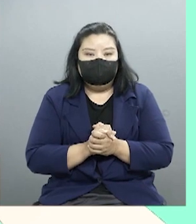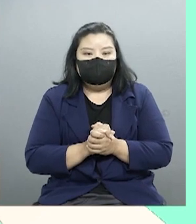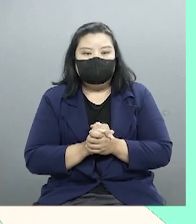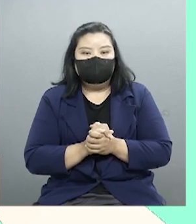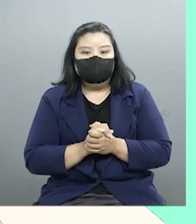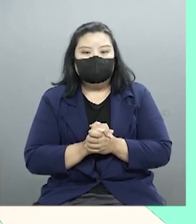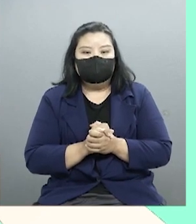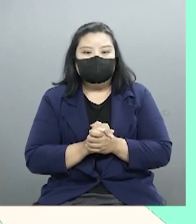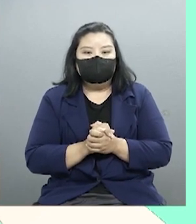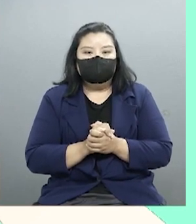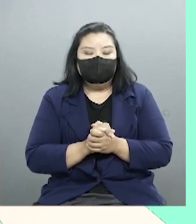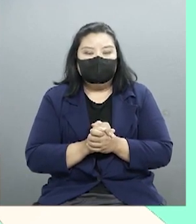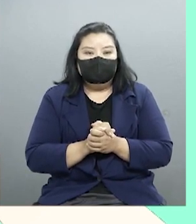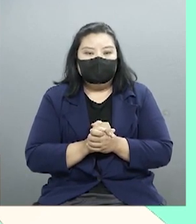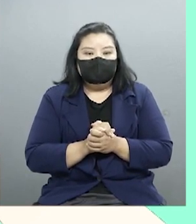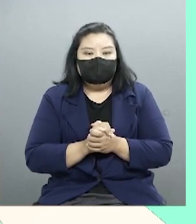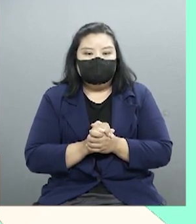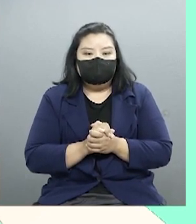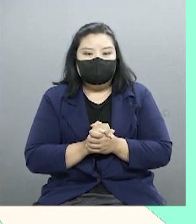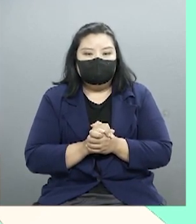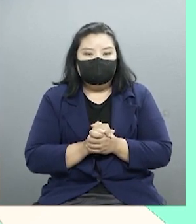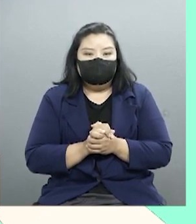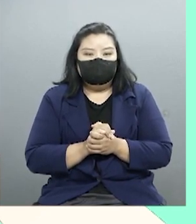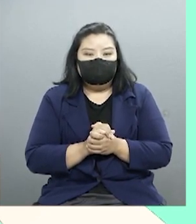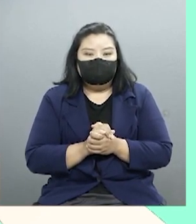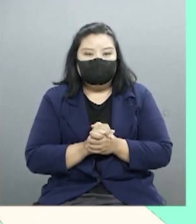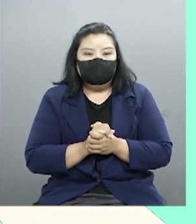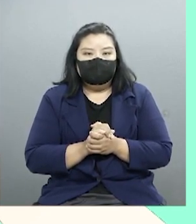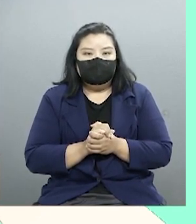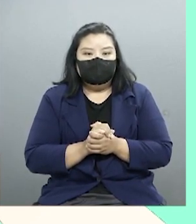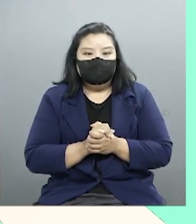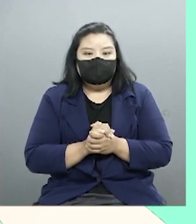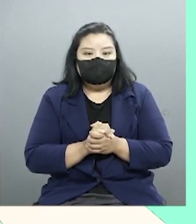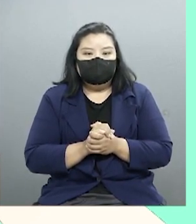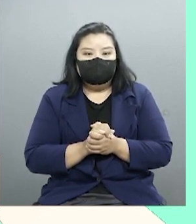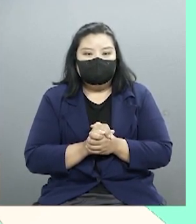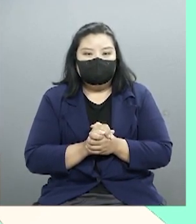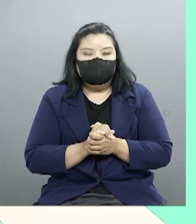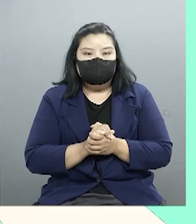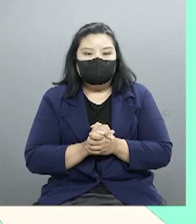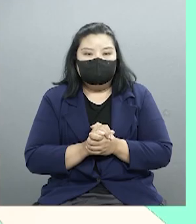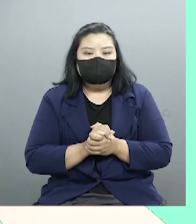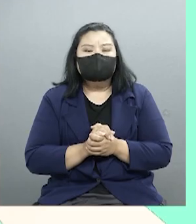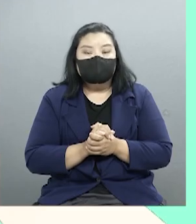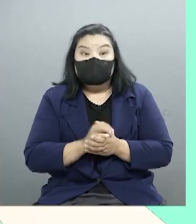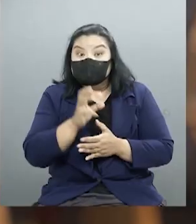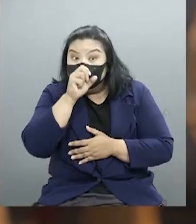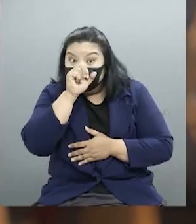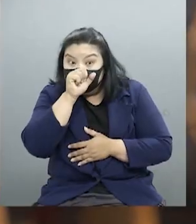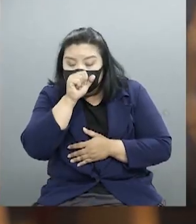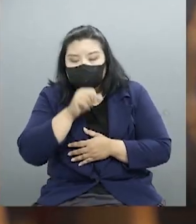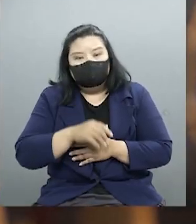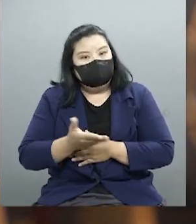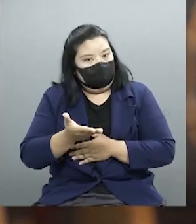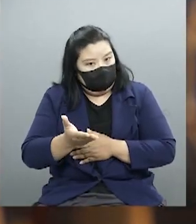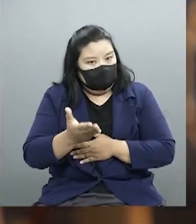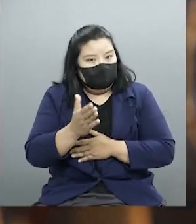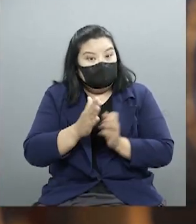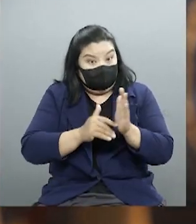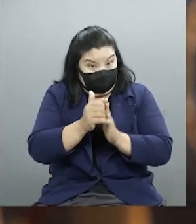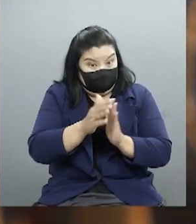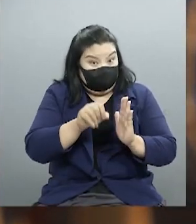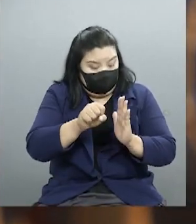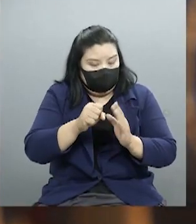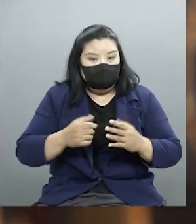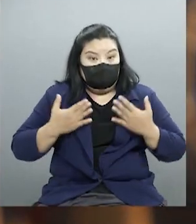ราบทั้ง4แบบไว้ล่วงหน้าในน้ำยาขจัดคราบผ้าชนิดไหนจะมีสีเปลี่ยนแปลงไปยังไงบ้าง การทดสอบสุดท้ายนะวิธีการทดสอบโด